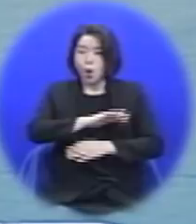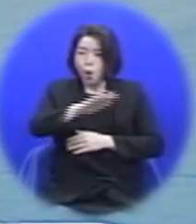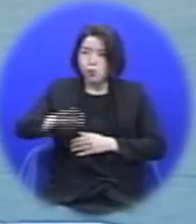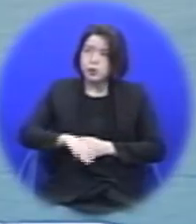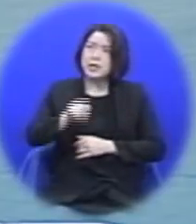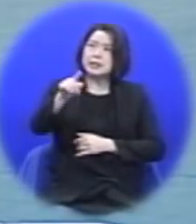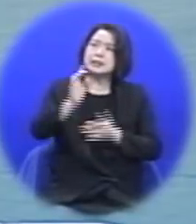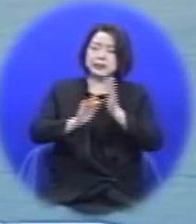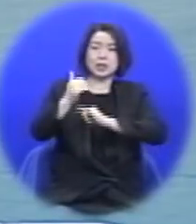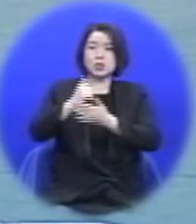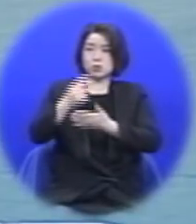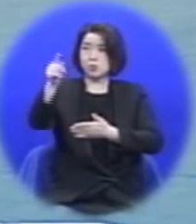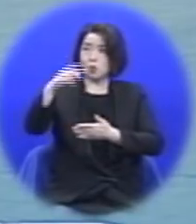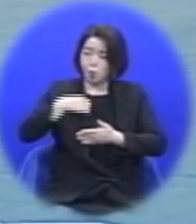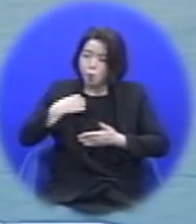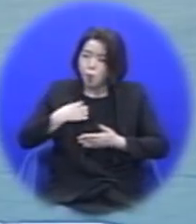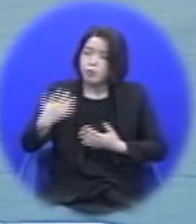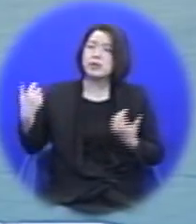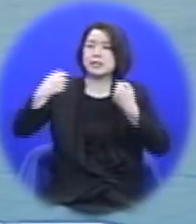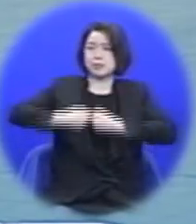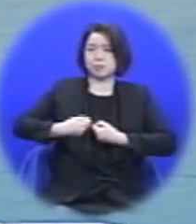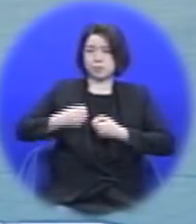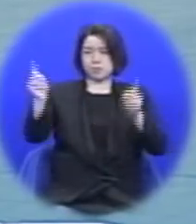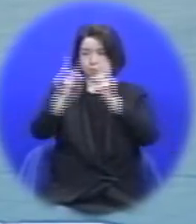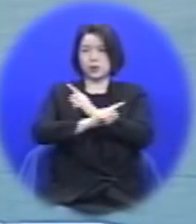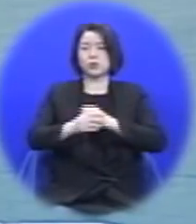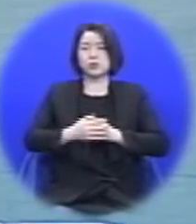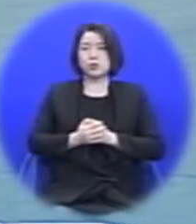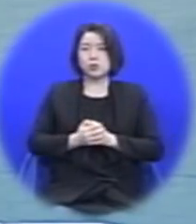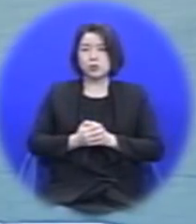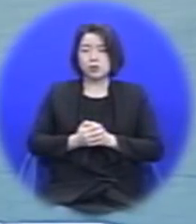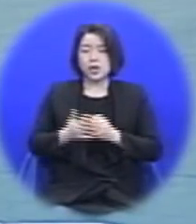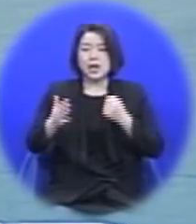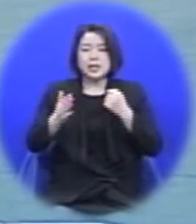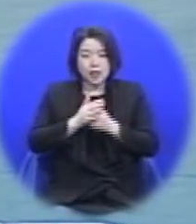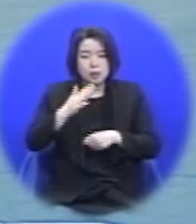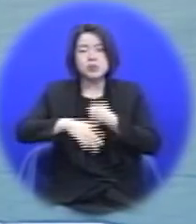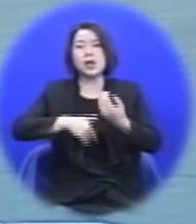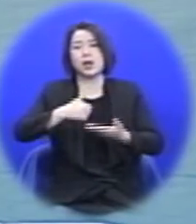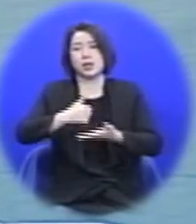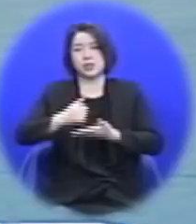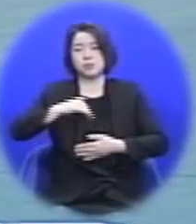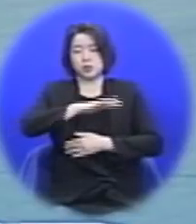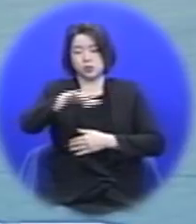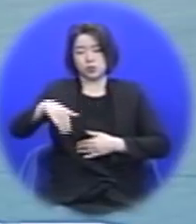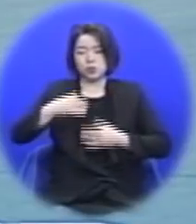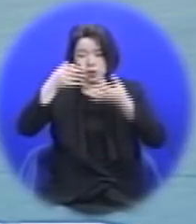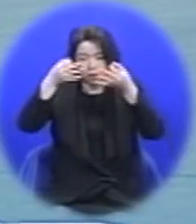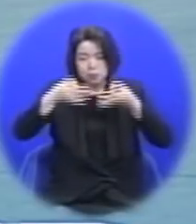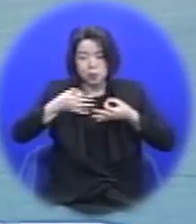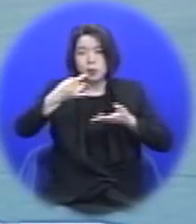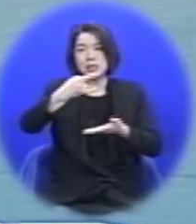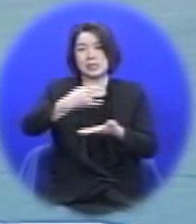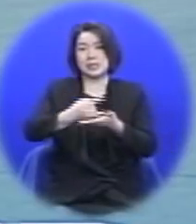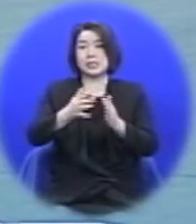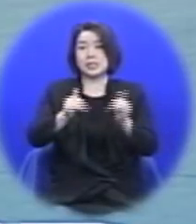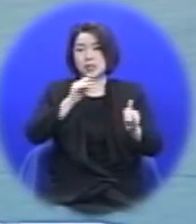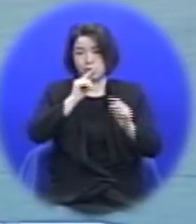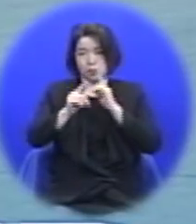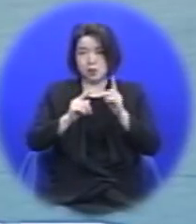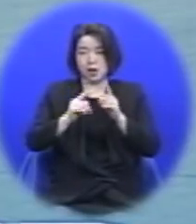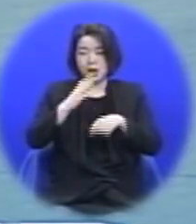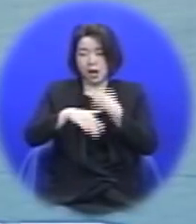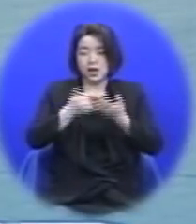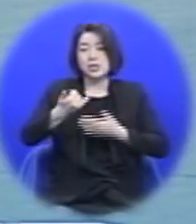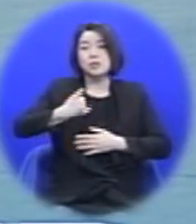옷을 입었다니까요. 그래서 하나님이 우리를 보고 의인이라고 말씀하신, 하나님의 자녀라고 말씀하신